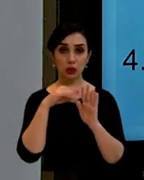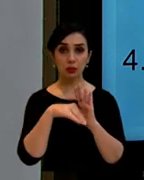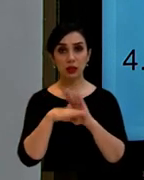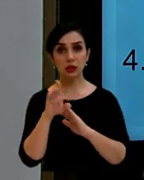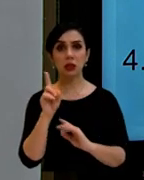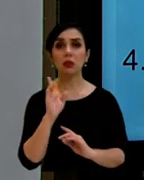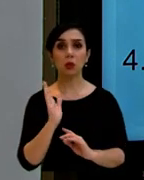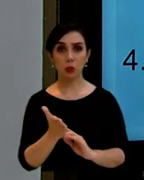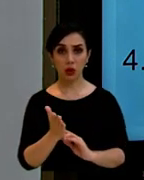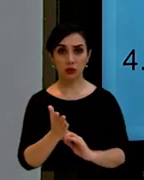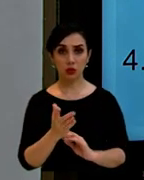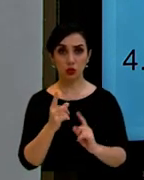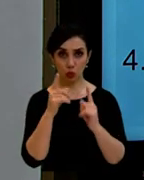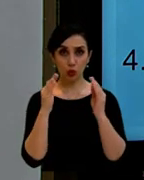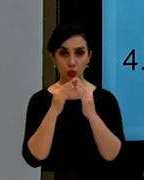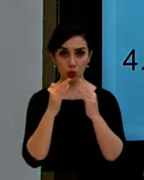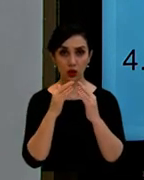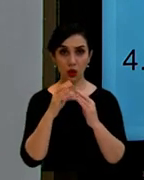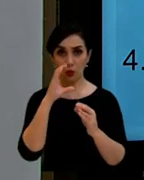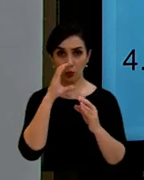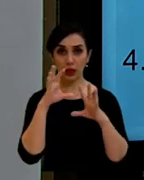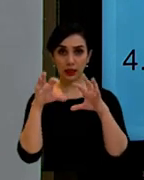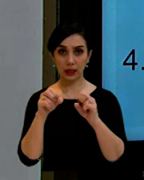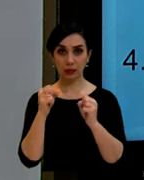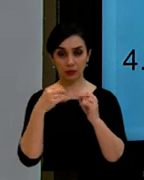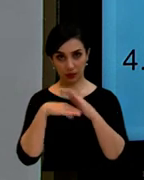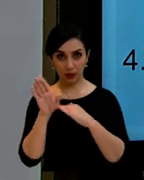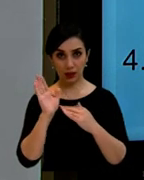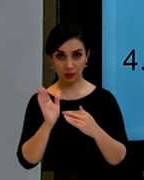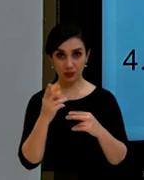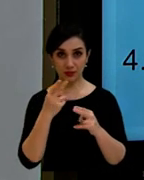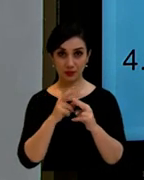bo'ladi? Uyingizni bo'ri yeb ketarmidi?